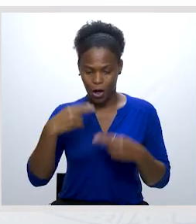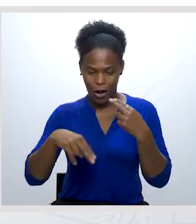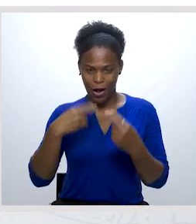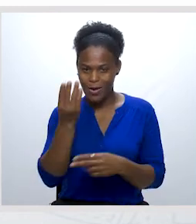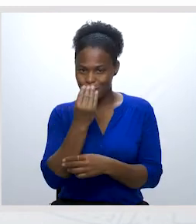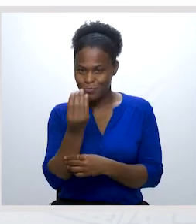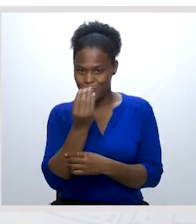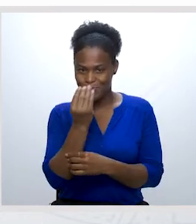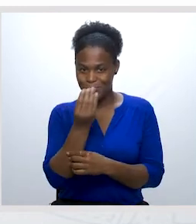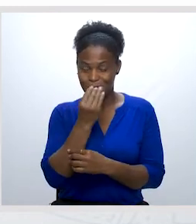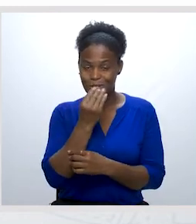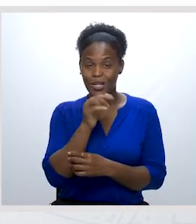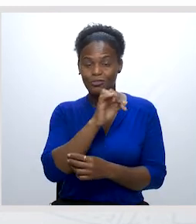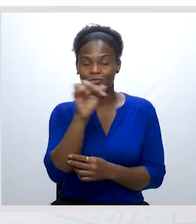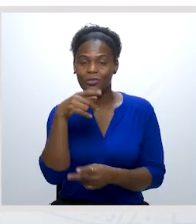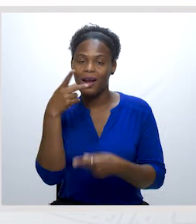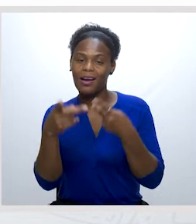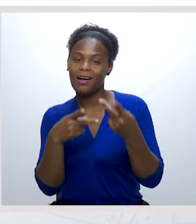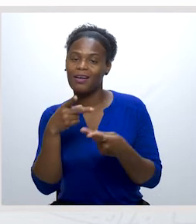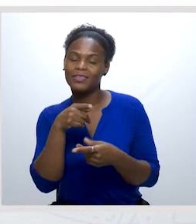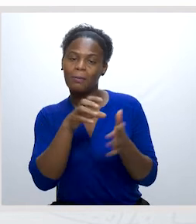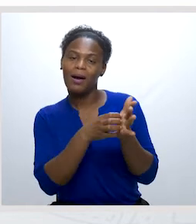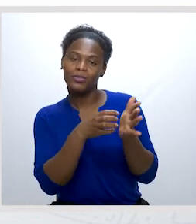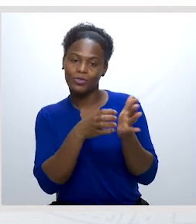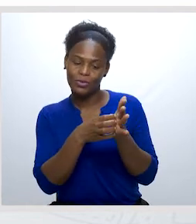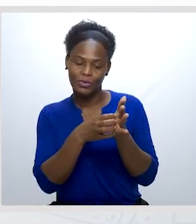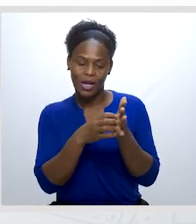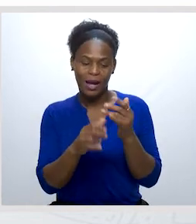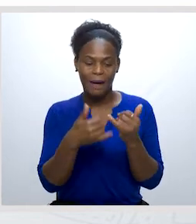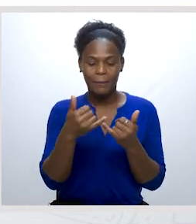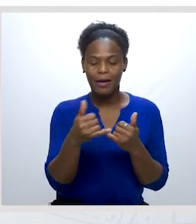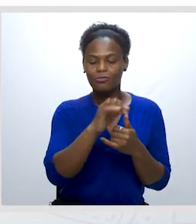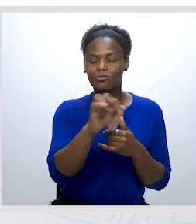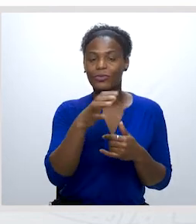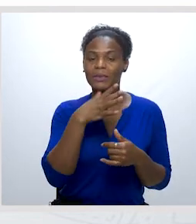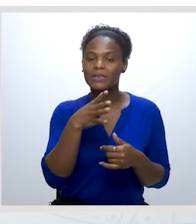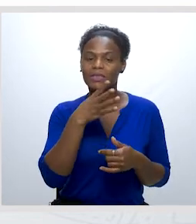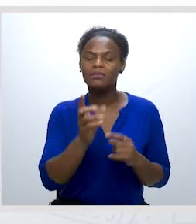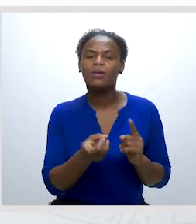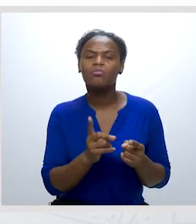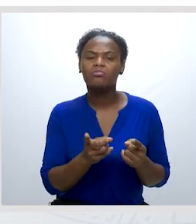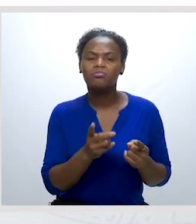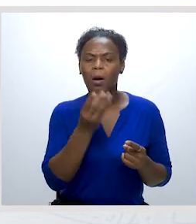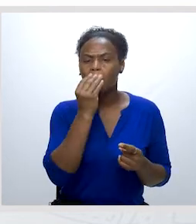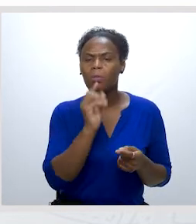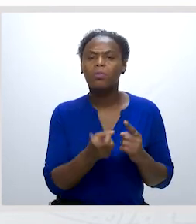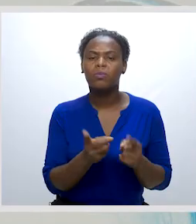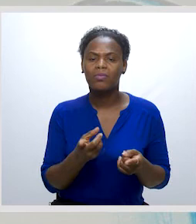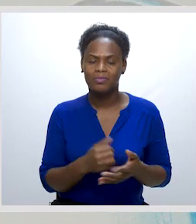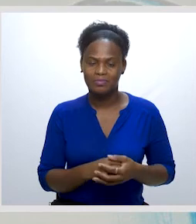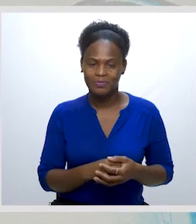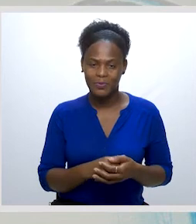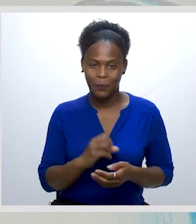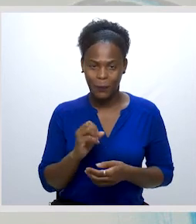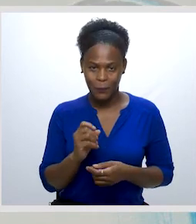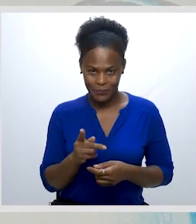pas? Vous allez analyser ces images et vous allez dire qu'est-ce qu'ils mangent.